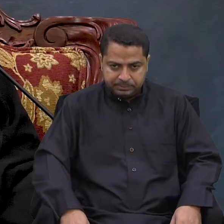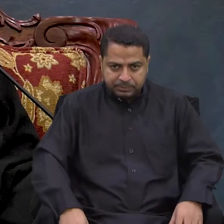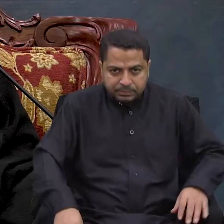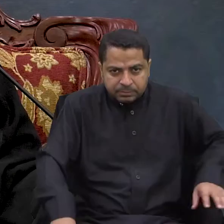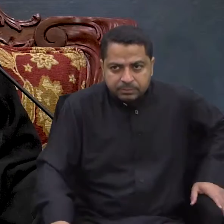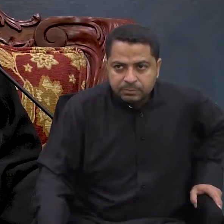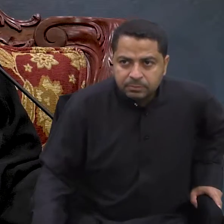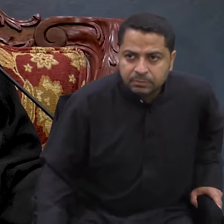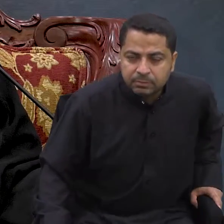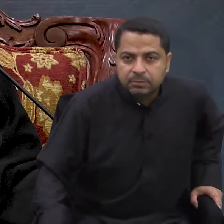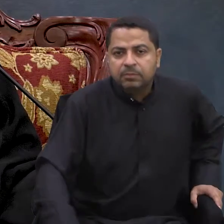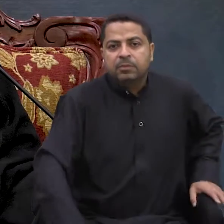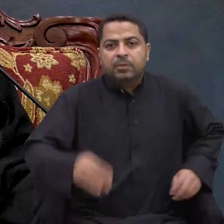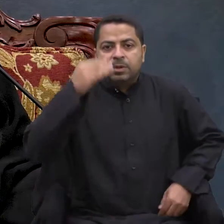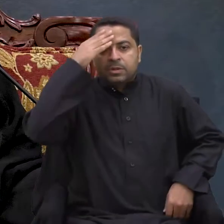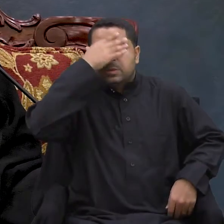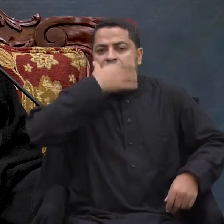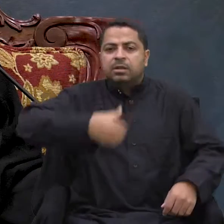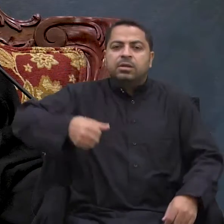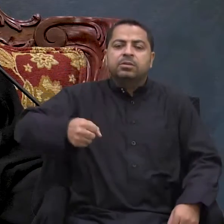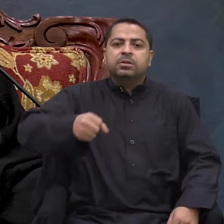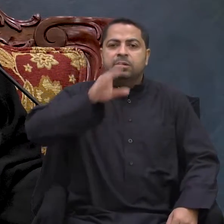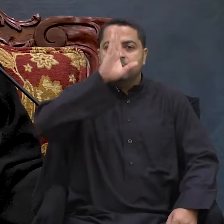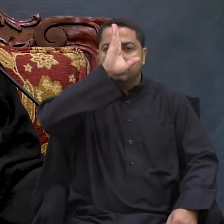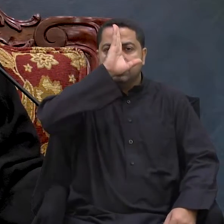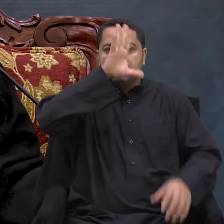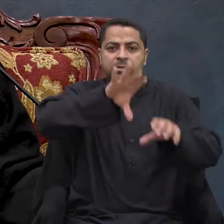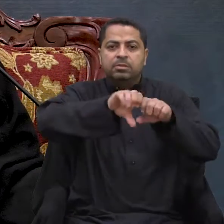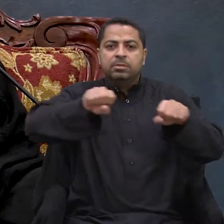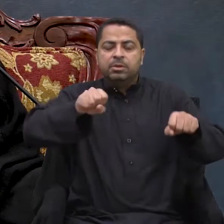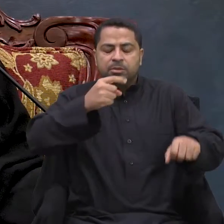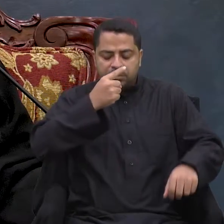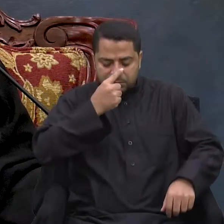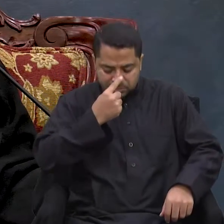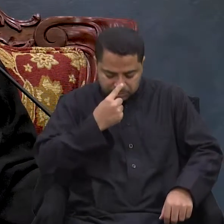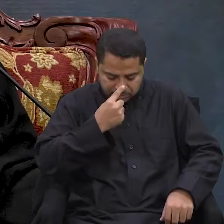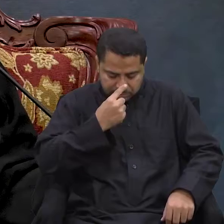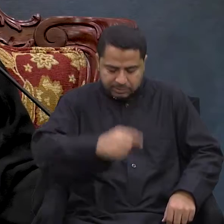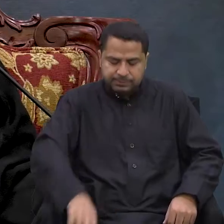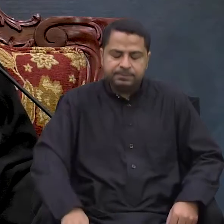مولاي يا أبا عبد الله الحسين،